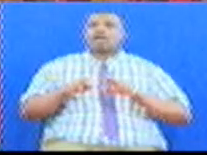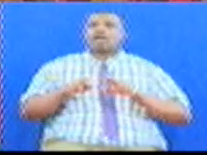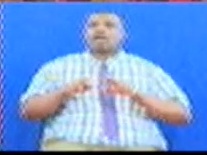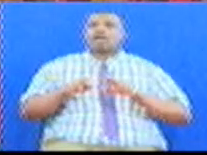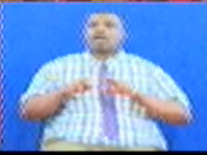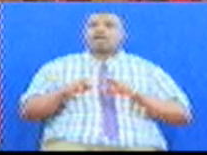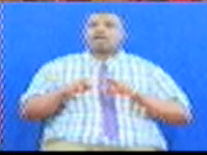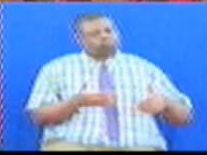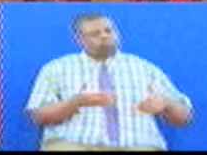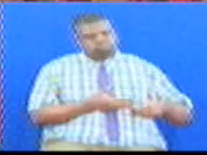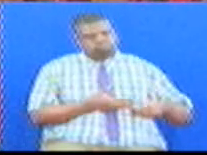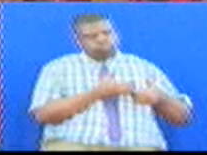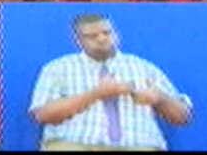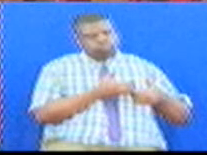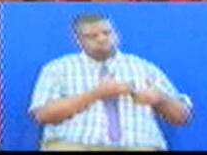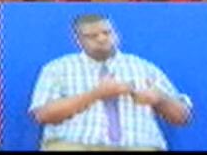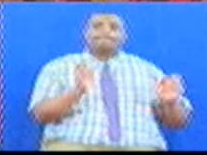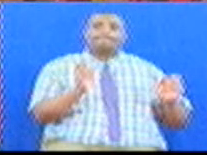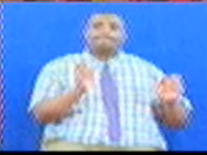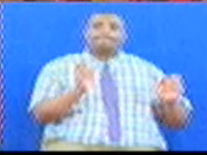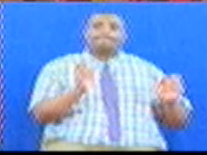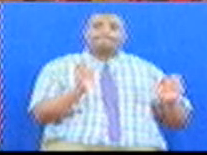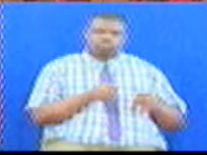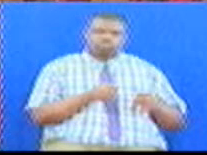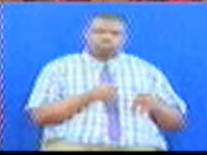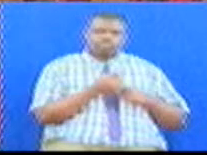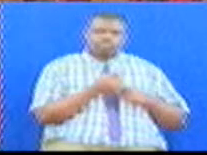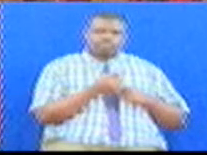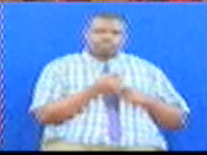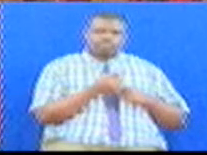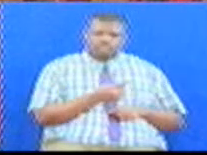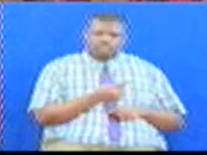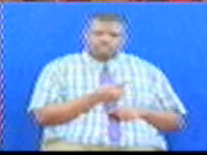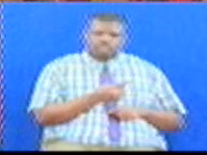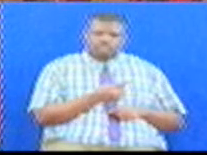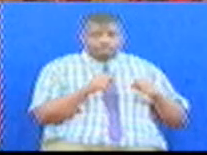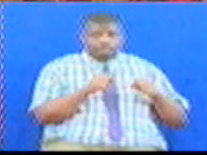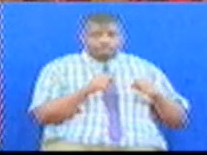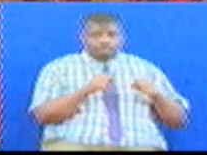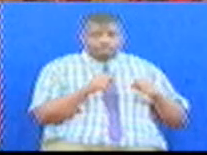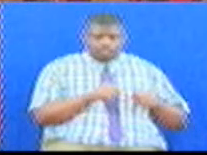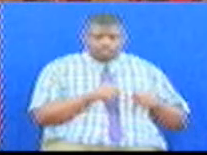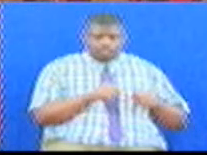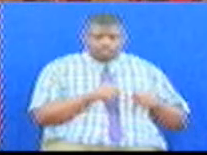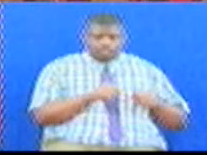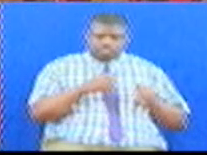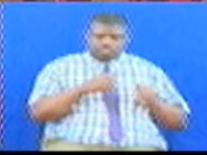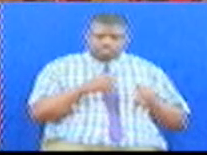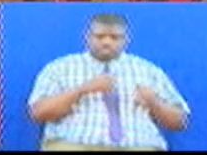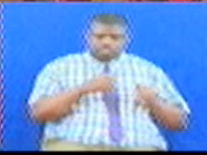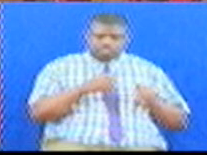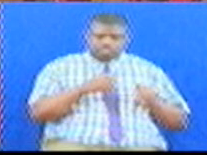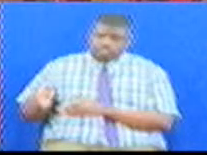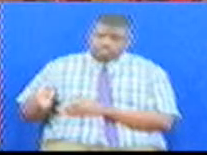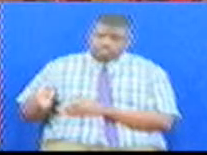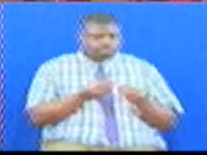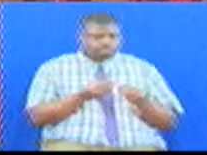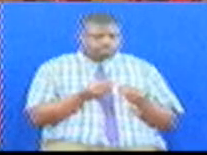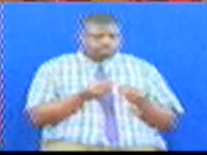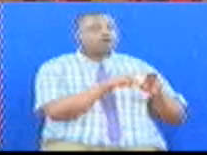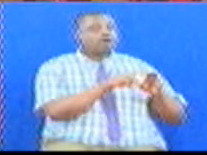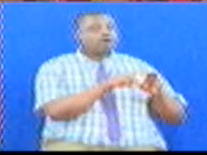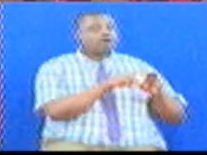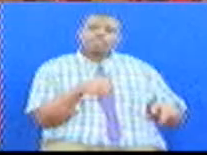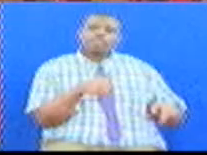itaifishe mifugo. Kwa upande mmoja unasema umeondoa mamlaka yale kwa mkurugenzi, lakini umeiachia mahakama, ila